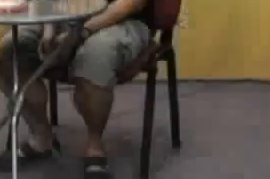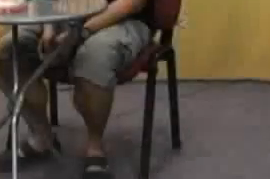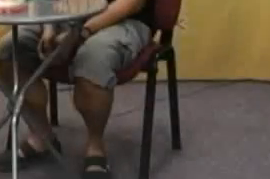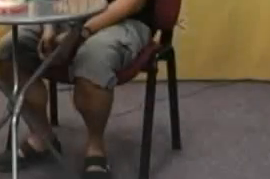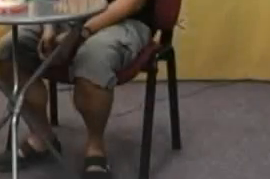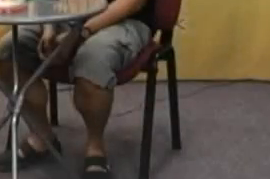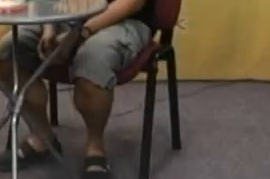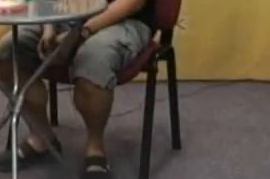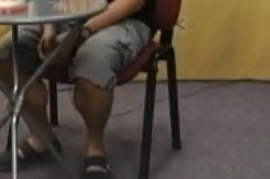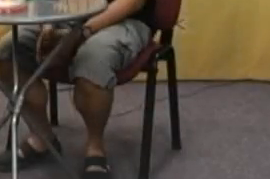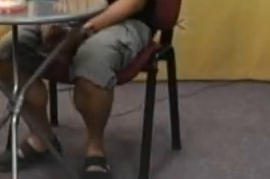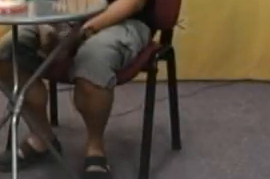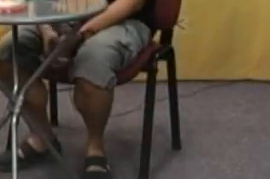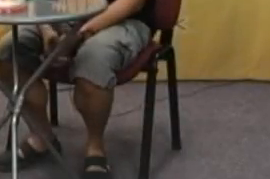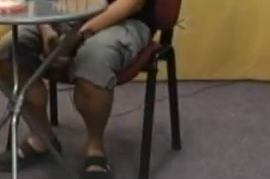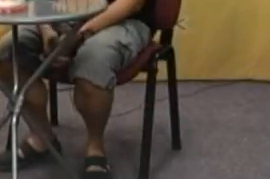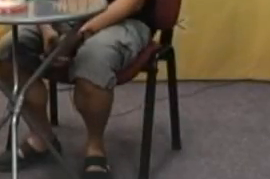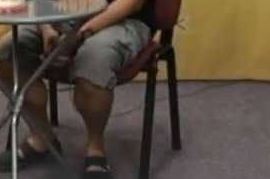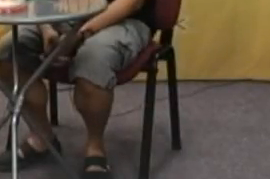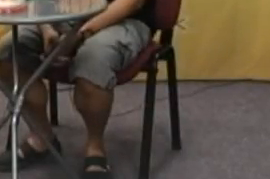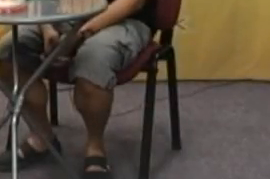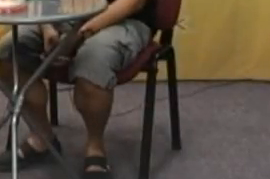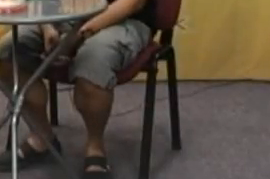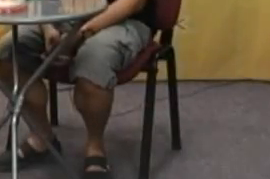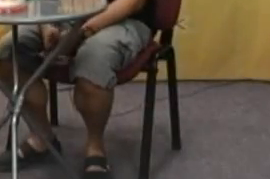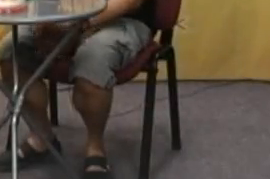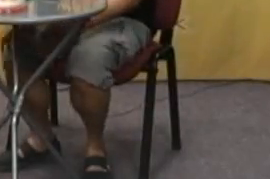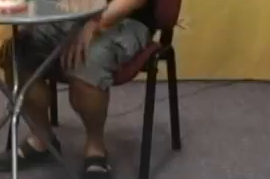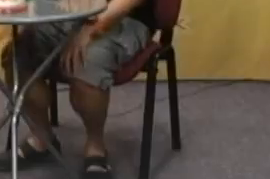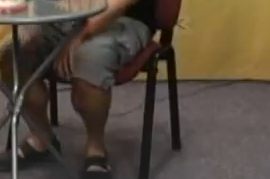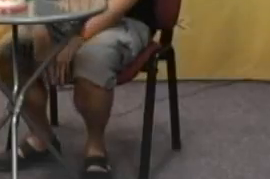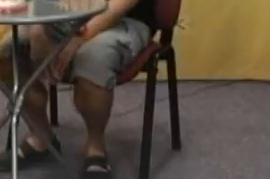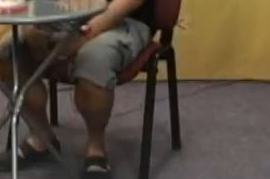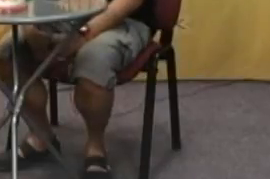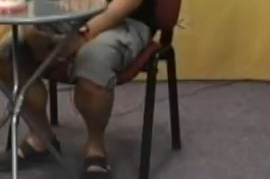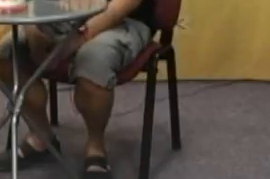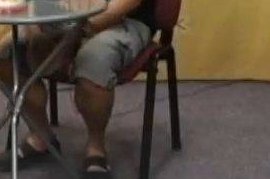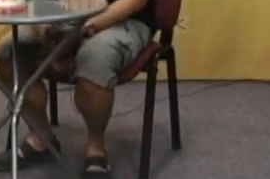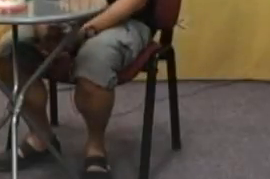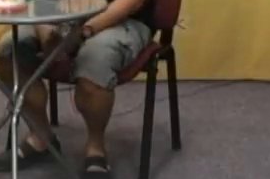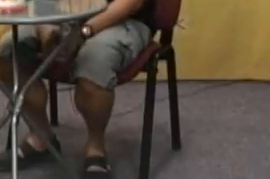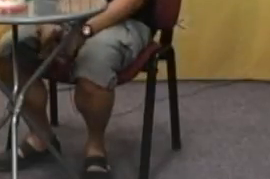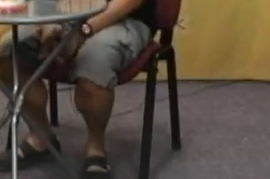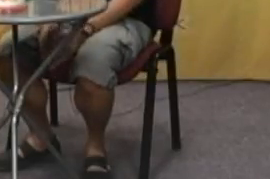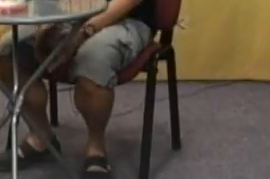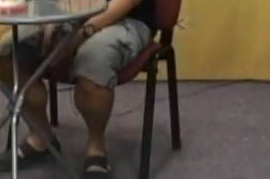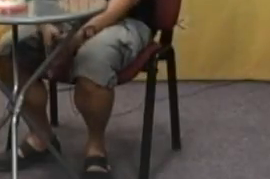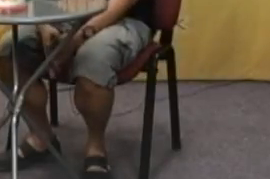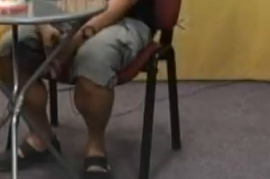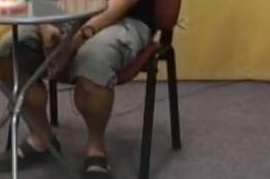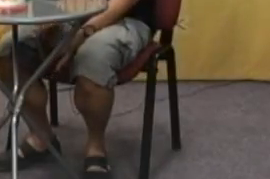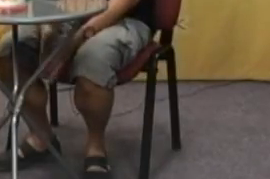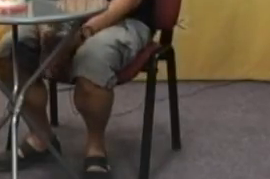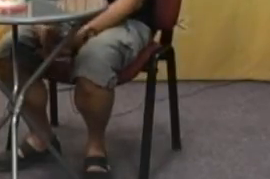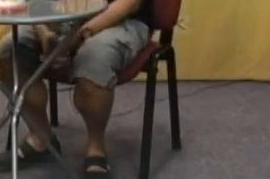大家好，又是向左望的节目时间了。咁节目未开始之前咧，都先多谢两位帮我做手语嘅嘉宾啦，阿邦尼同